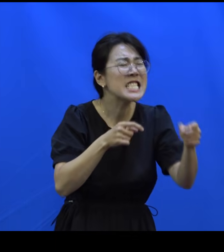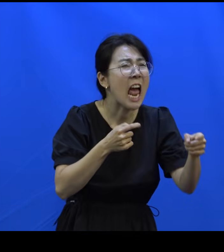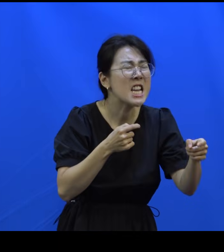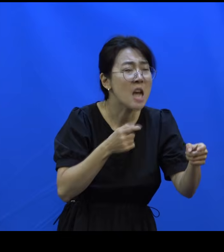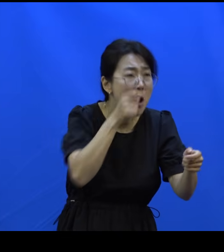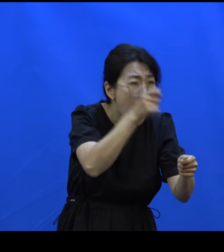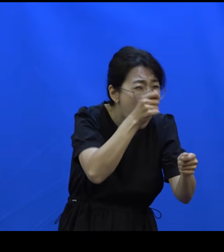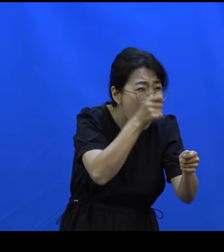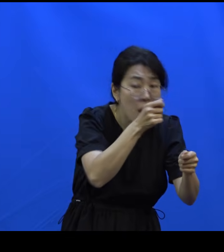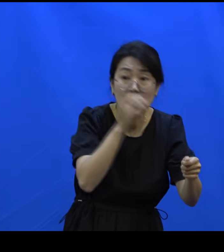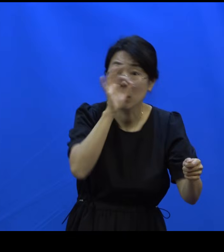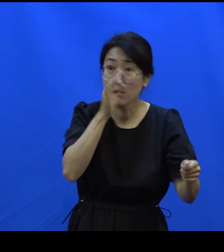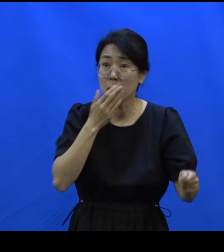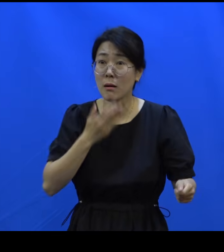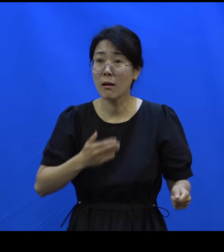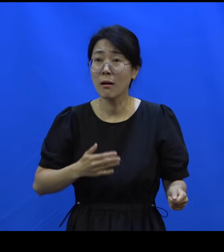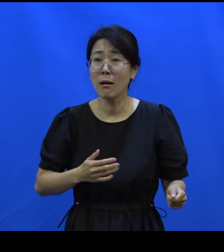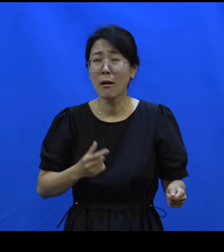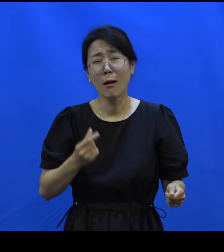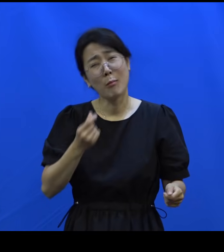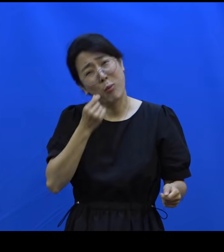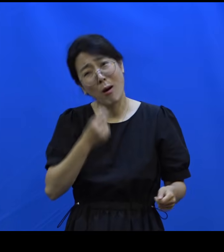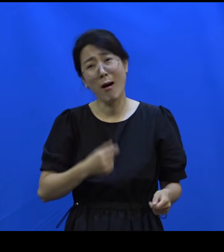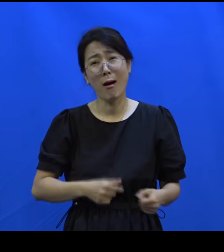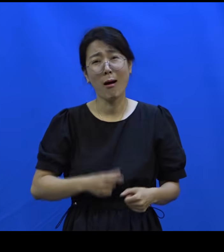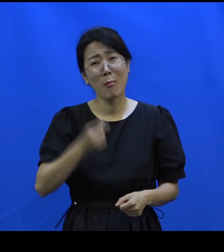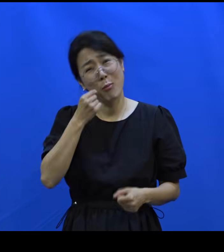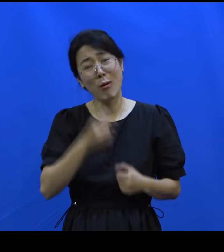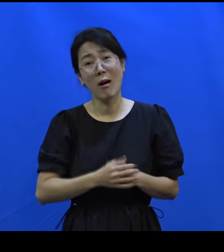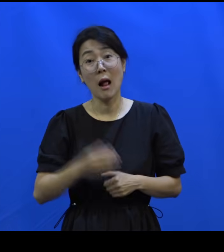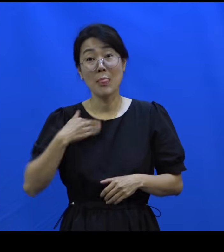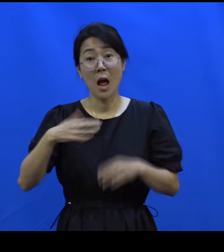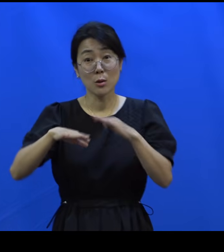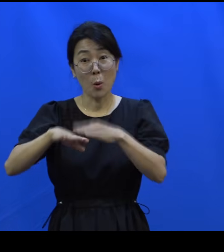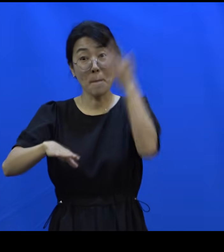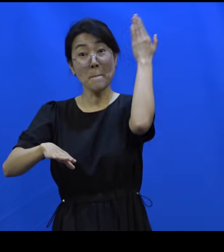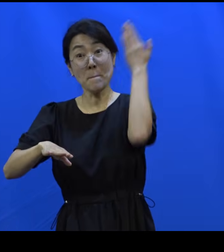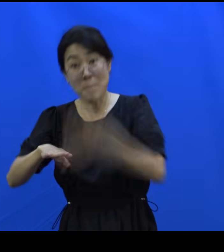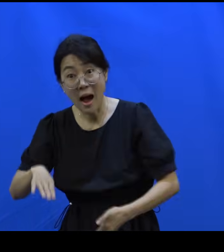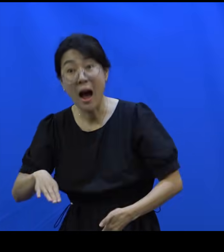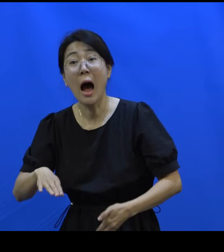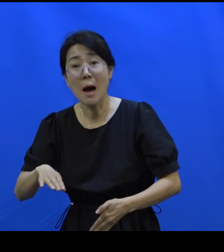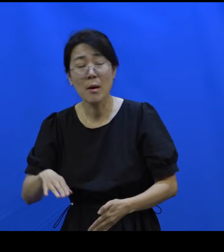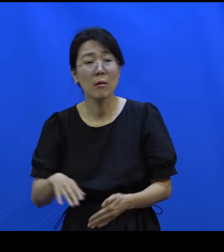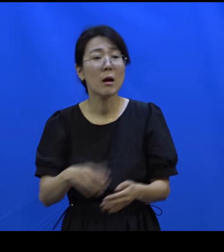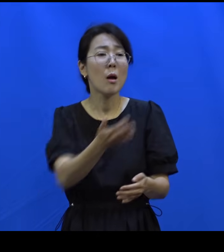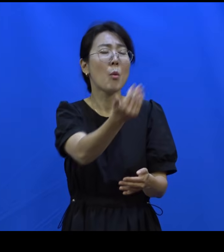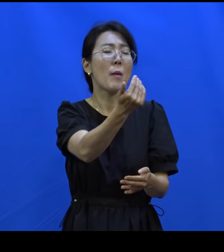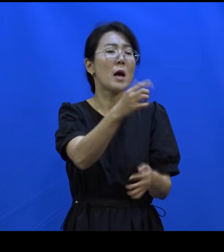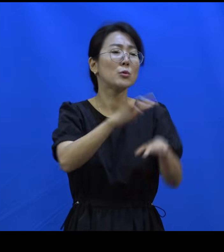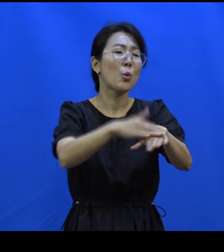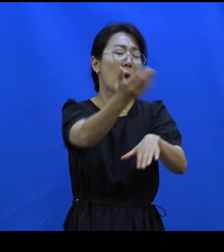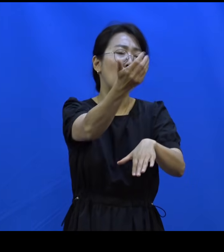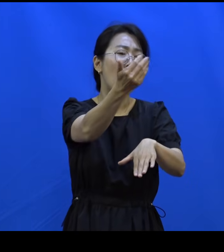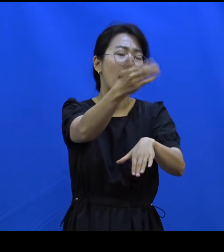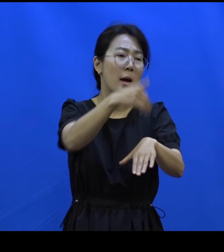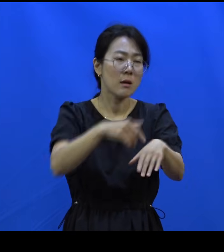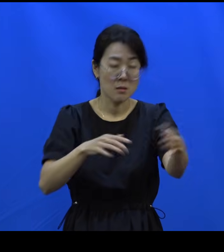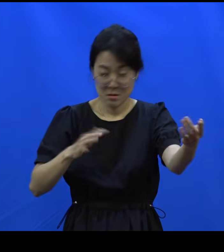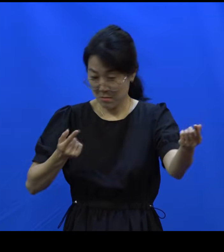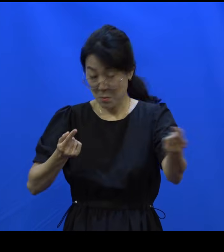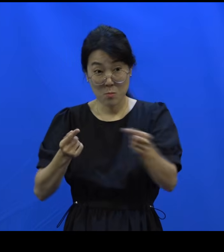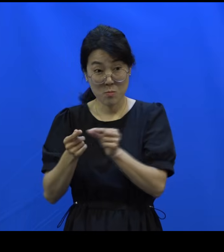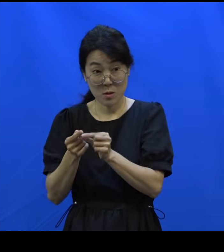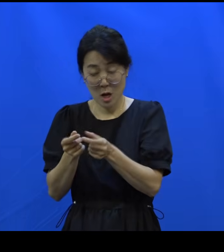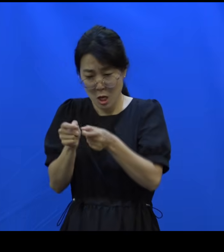적용을 해야 되는 거거든요. 상대가 내 손을 잘랐다면 내가 상대의 손을